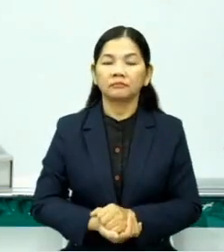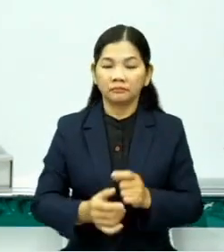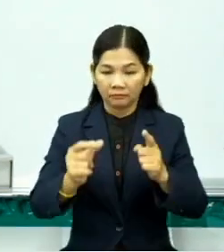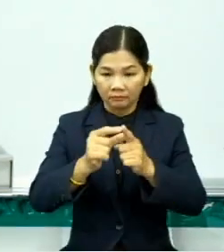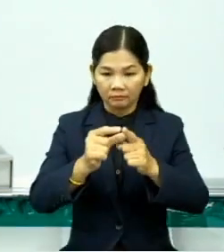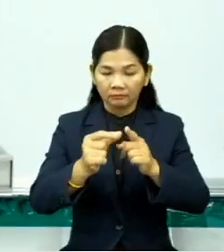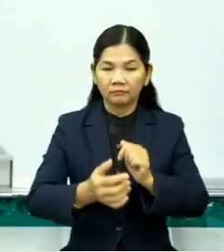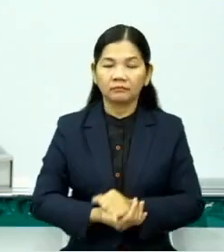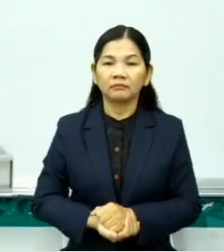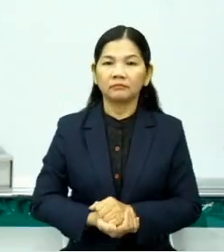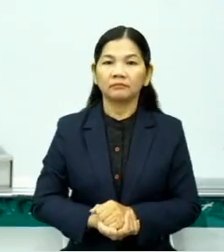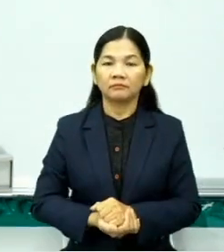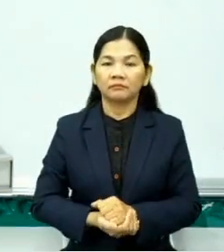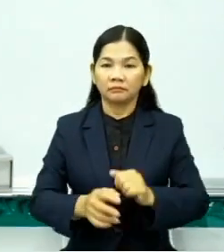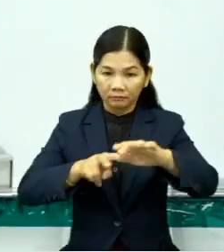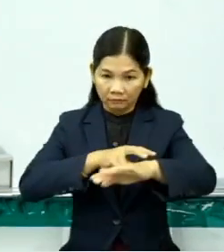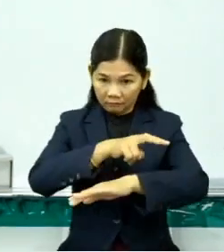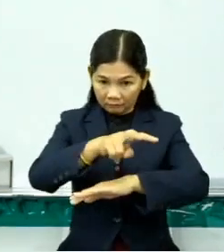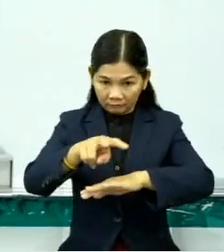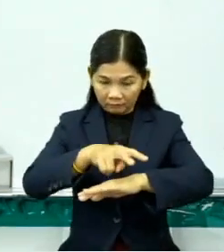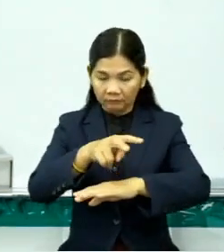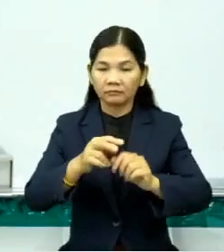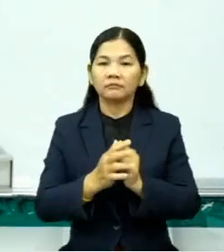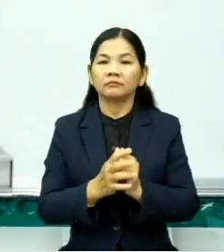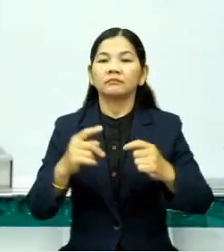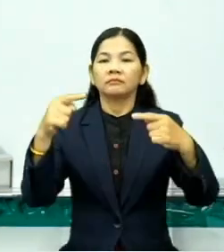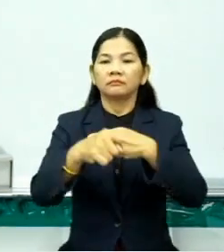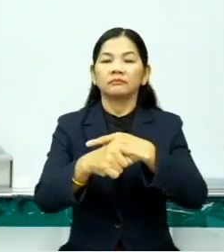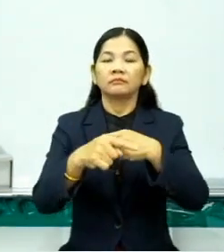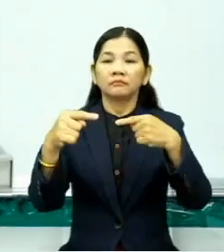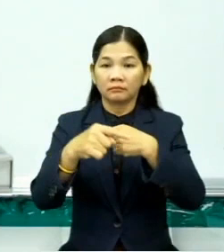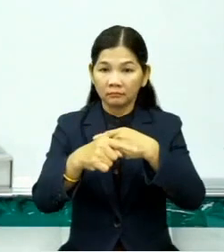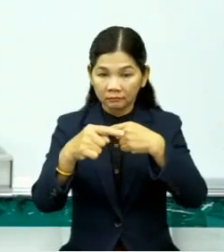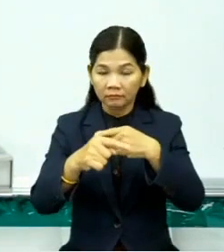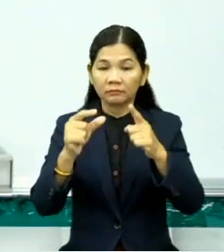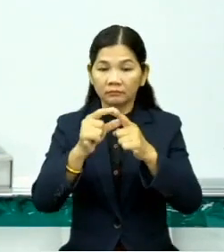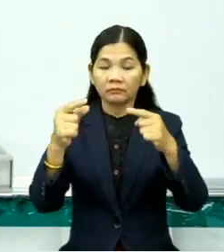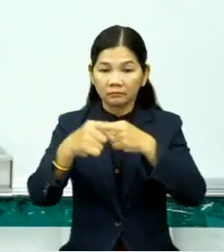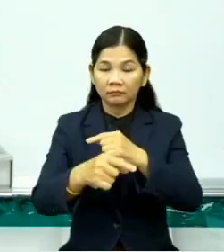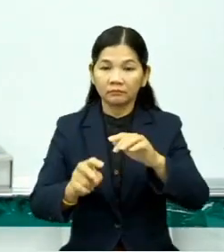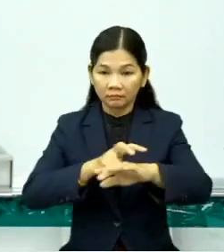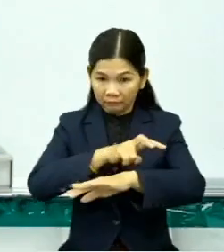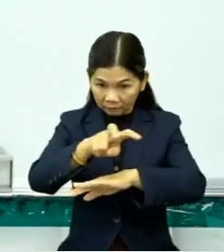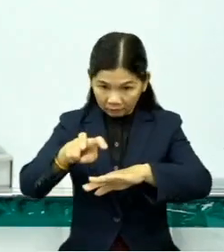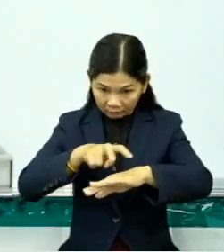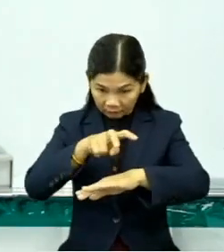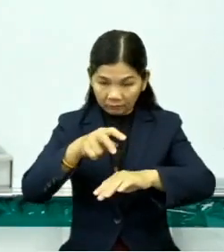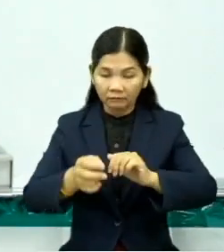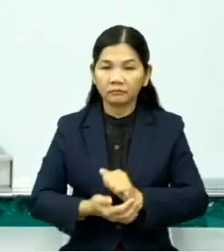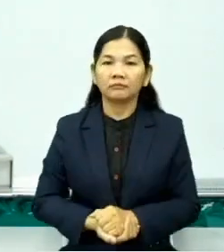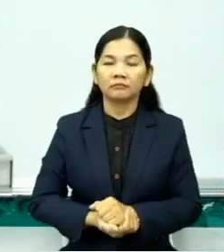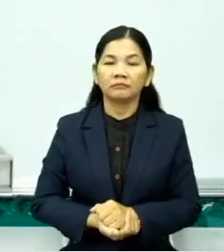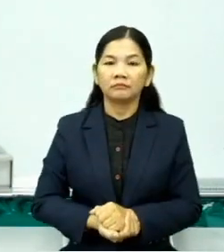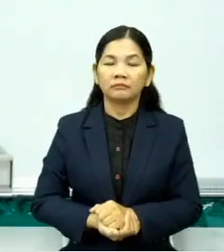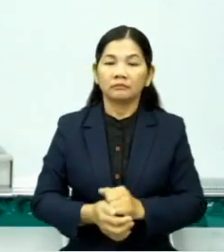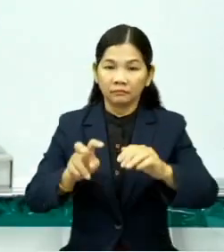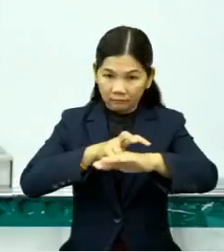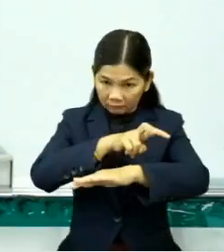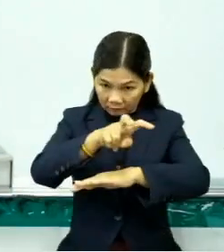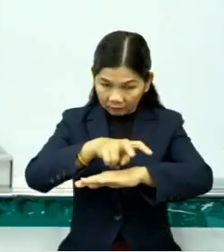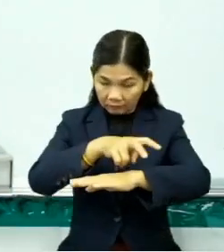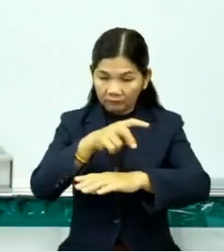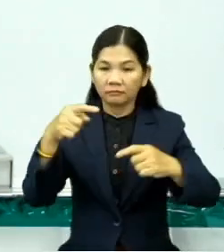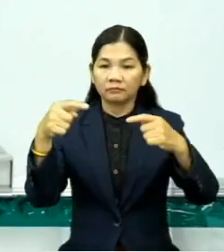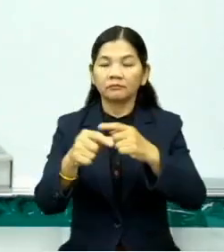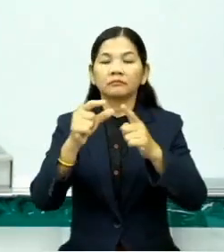ពាក្យចាតើពាក្យថារិសាផ្ទុយនឹងពាក្យអ្វីទៅកូនចាមើលកូនណាចាំបានតើពាក្យថារិ